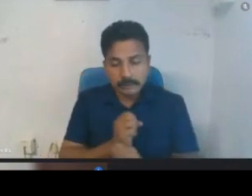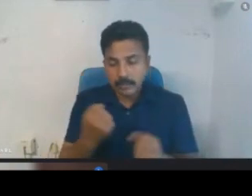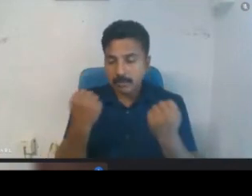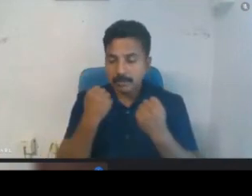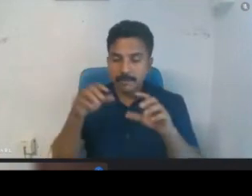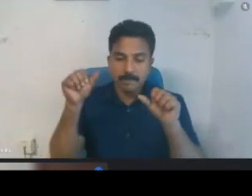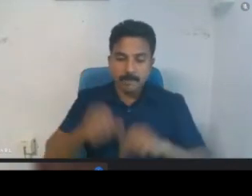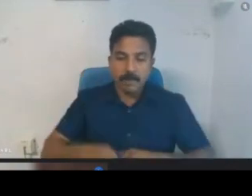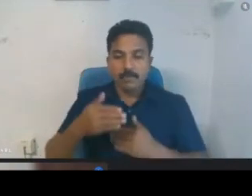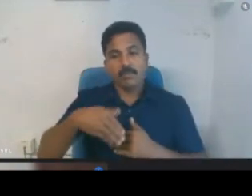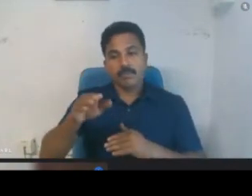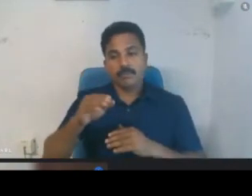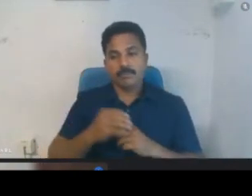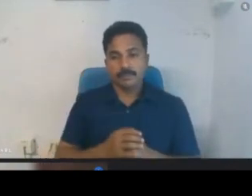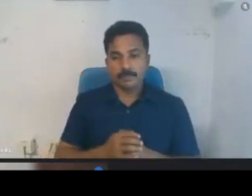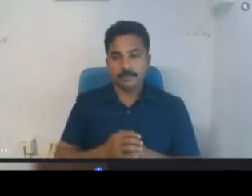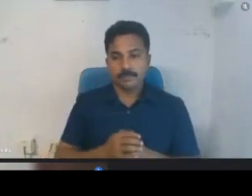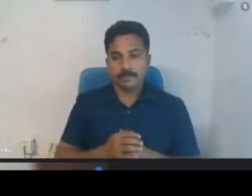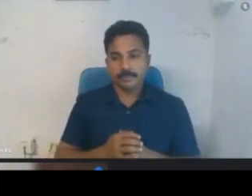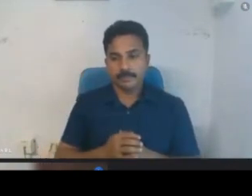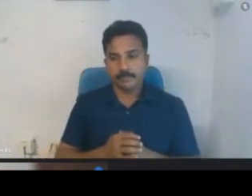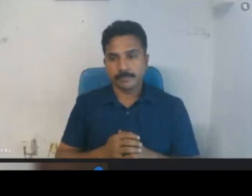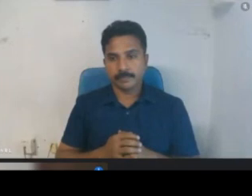ഒന്നും കിട്ടാത്തൊരവസ്ഥ വരും.